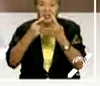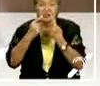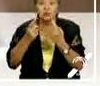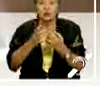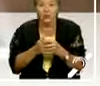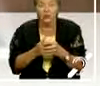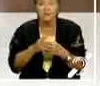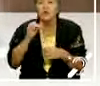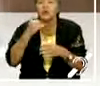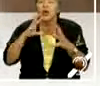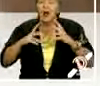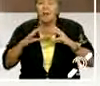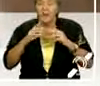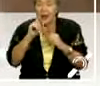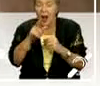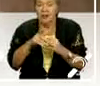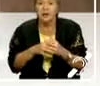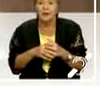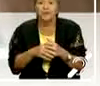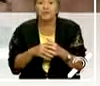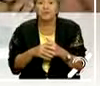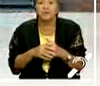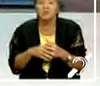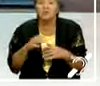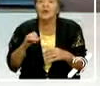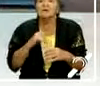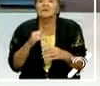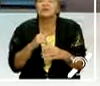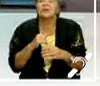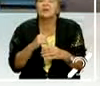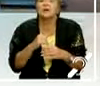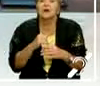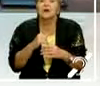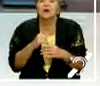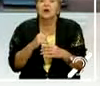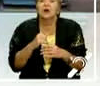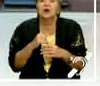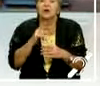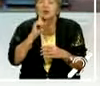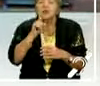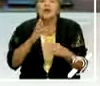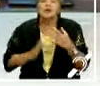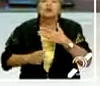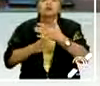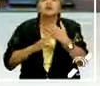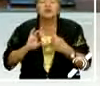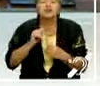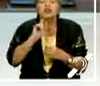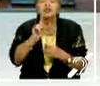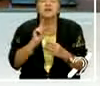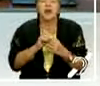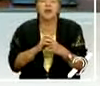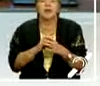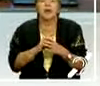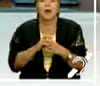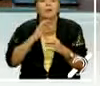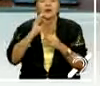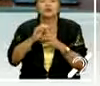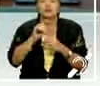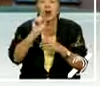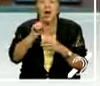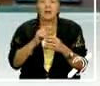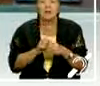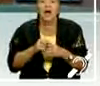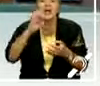că liberalii sunt cei care susțin și ei această măsură